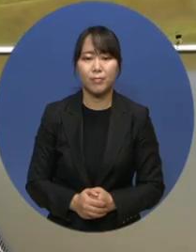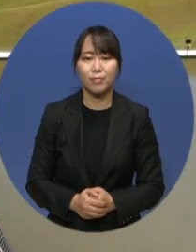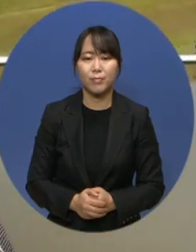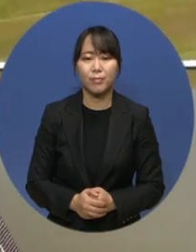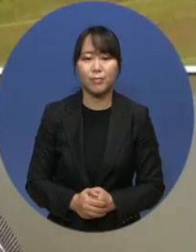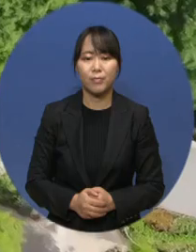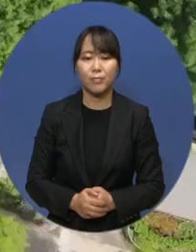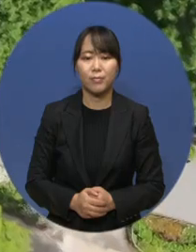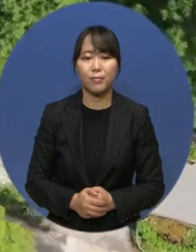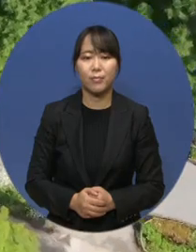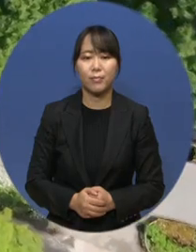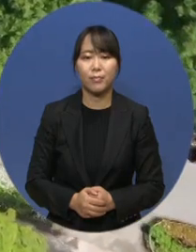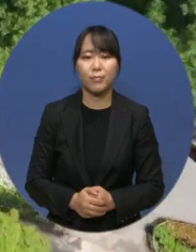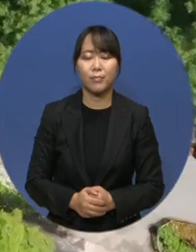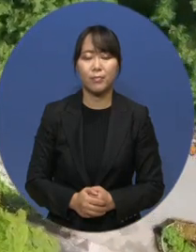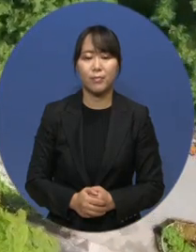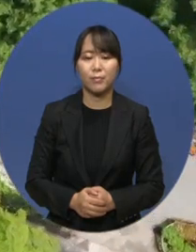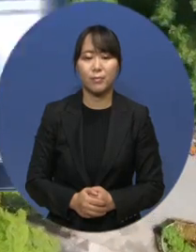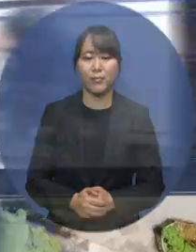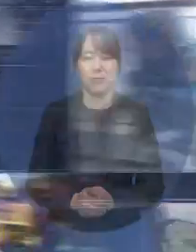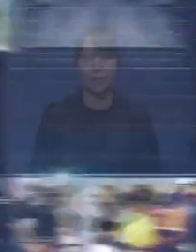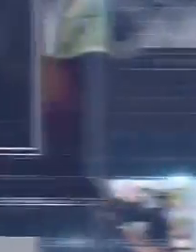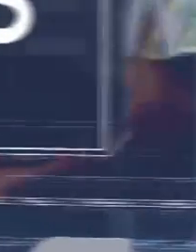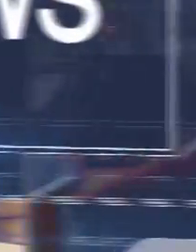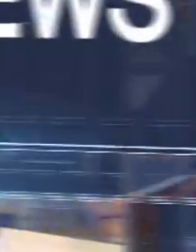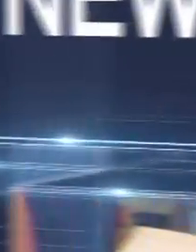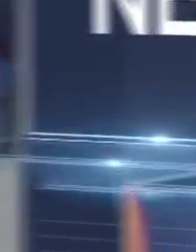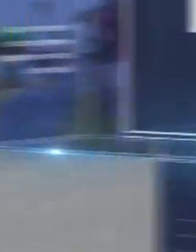뉴스 이소영입니다.